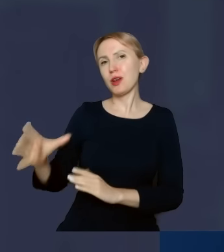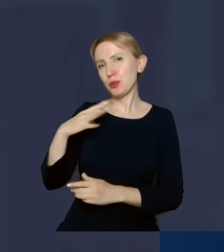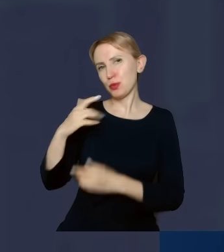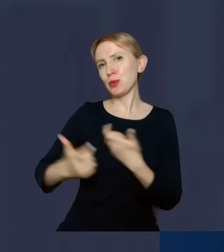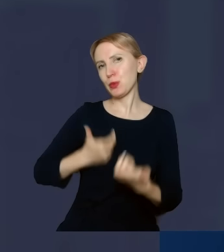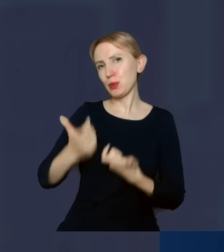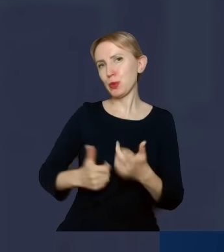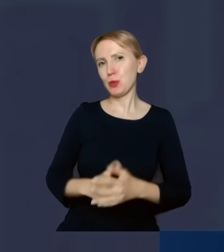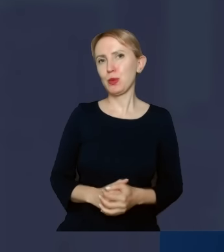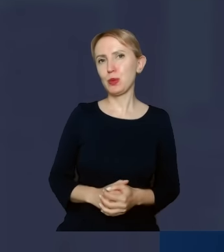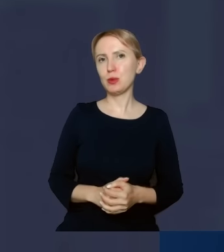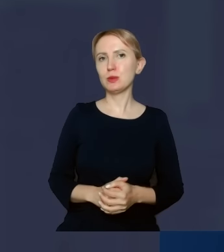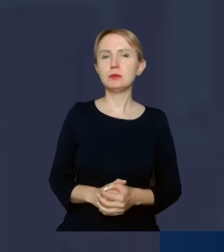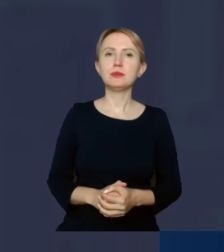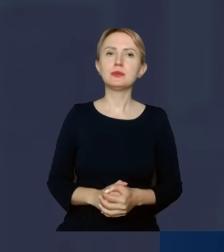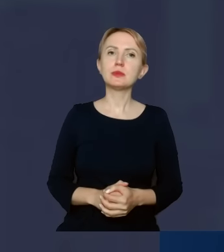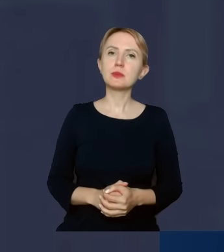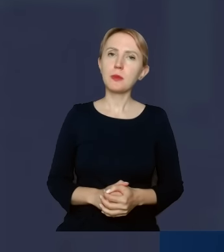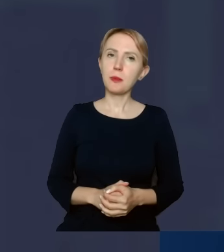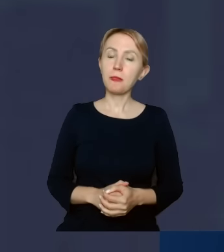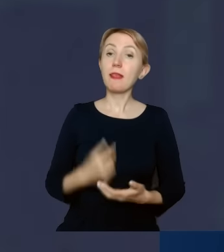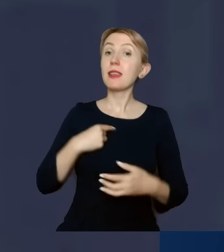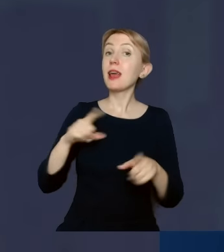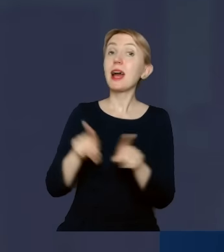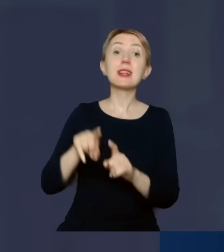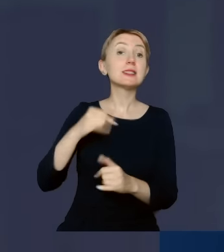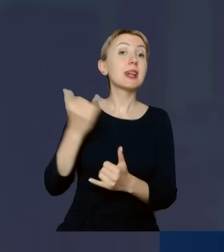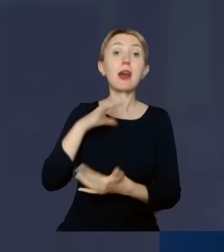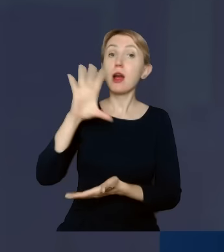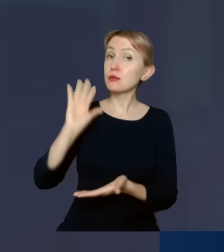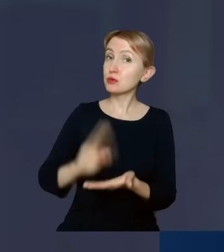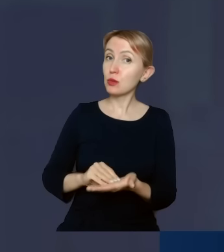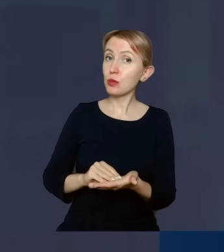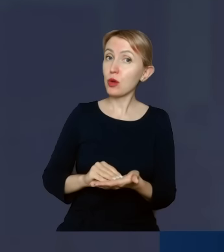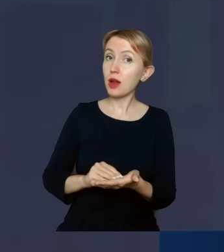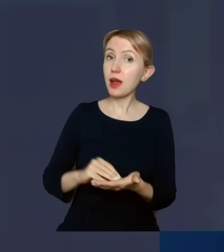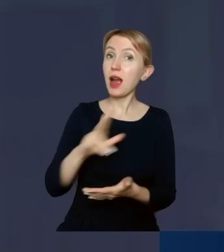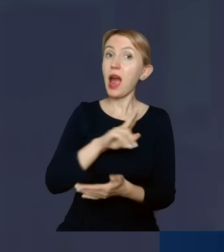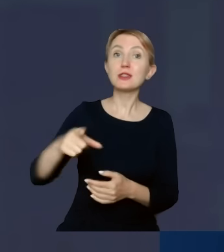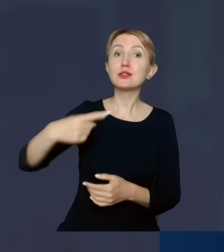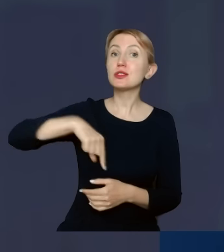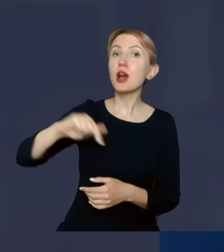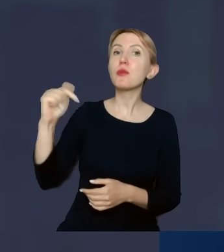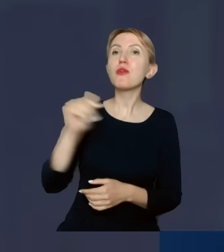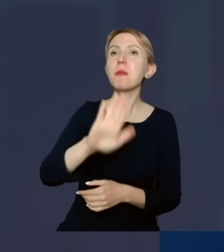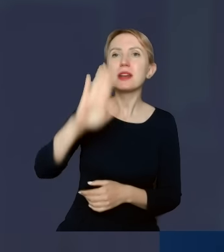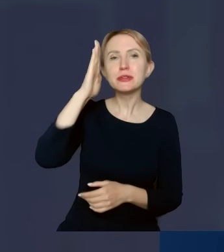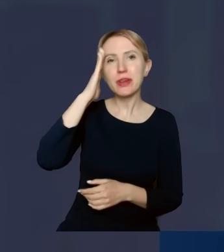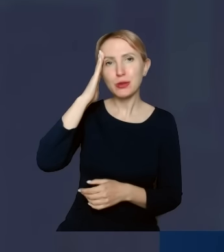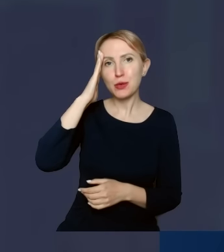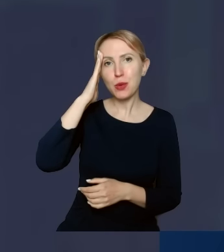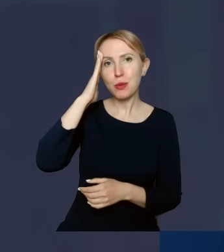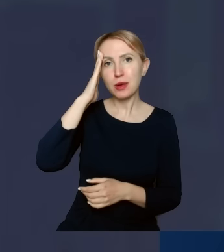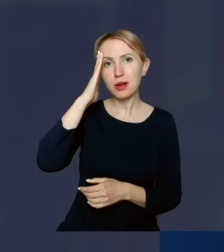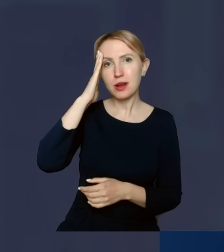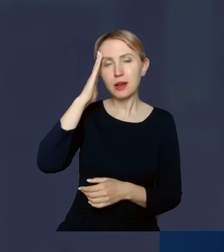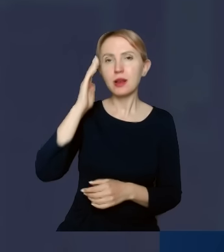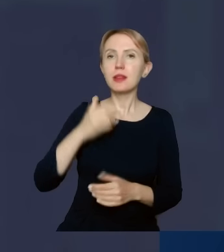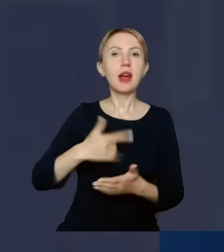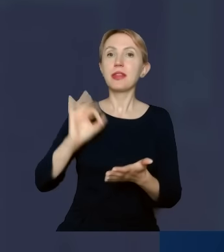wyglądało. I ja też zawsze też powtarzam, że każdy z nas powinien sobie uświadomić, że taka ta